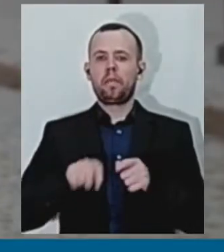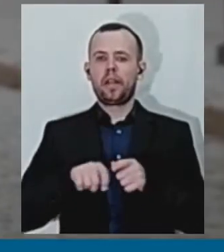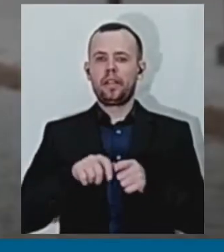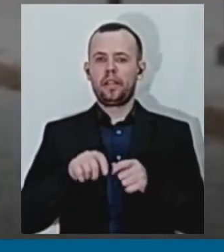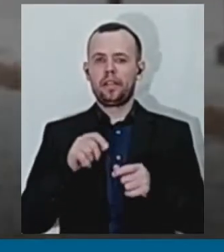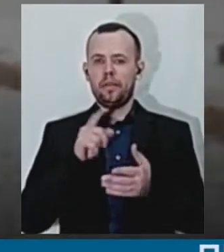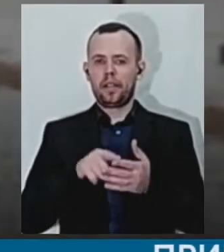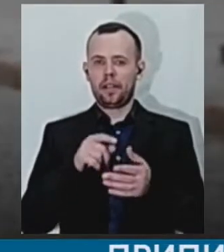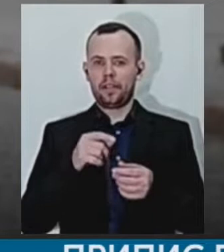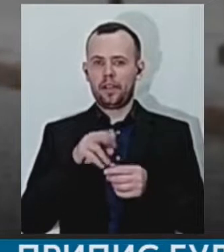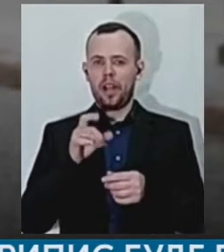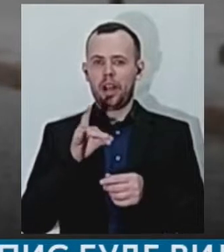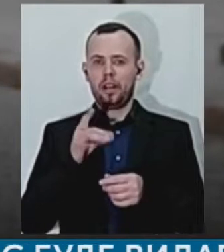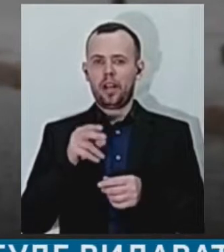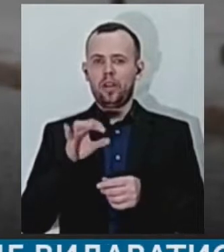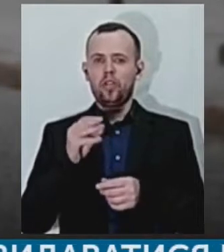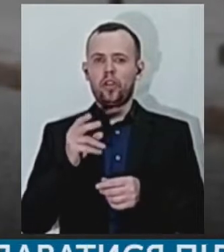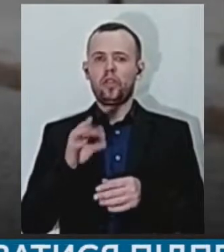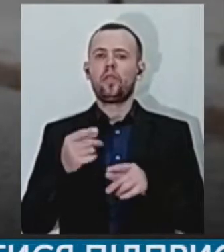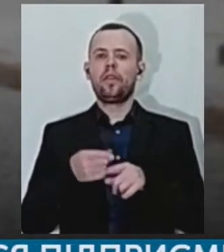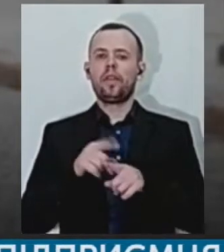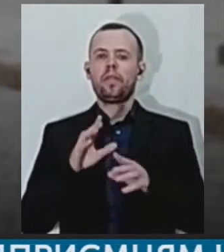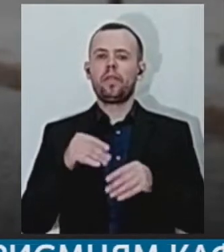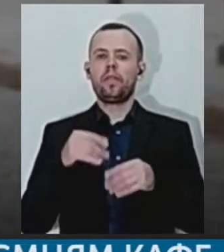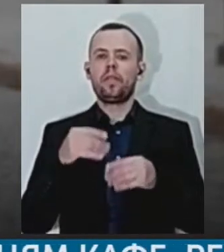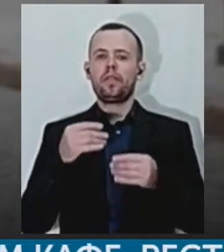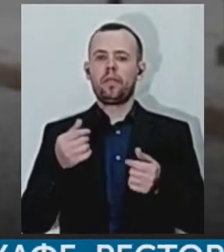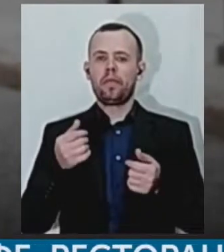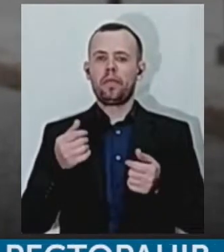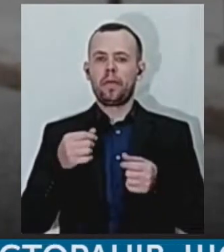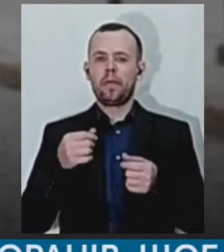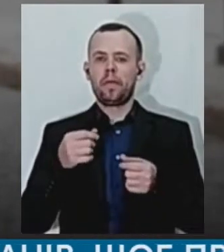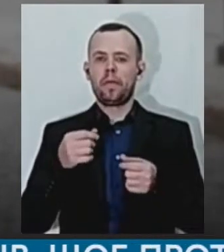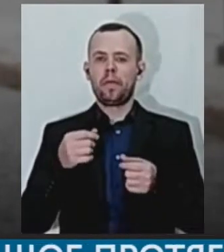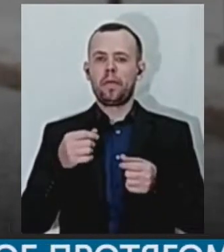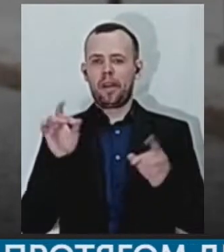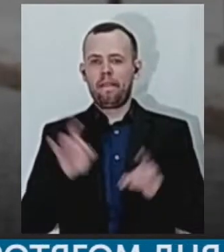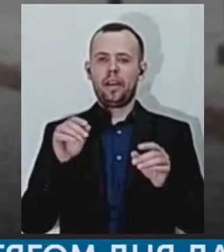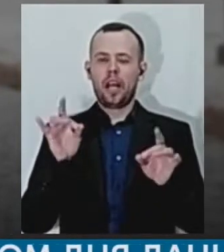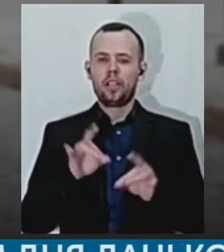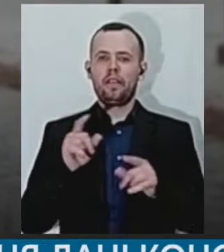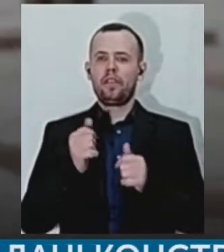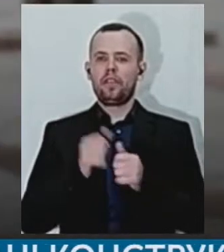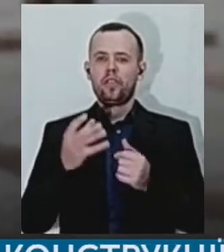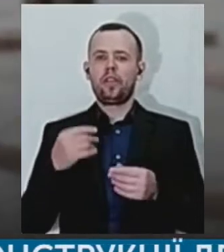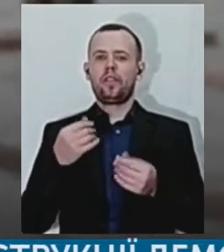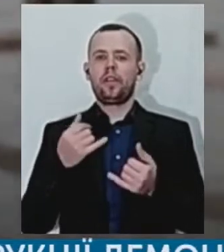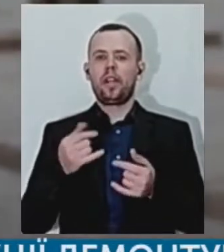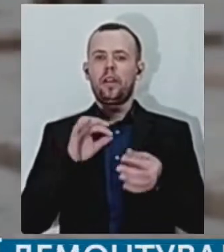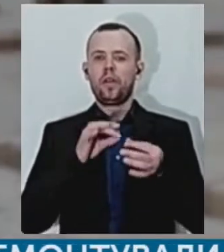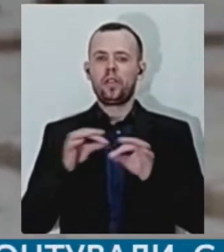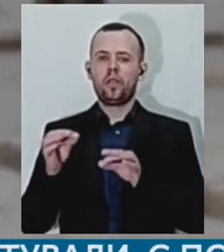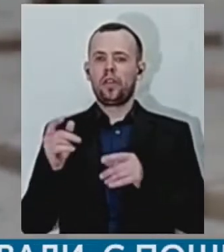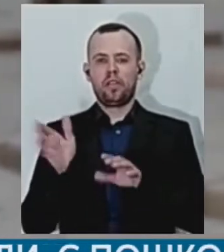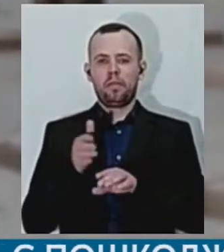Дорошенко. Предписание будет выдаваться предпринимателям кафе, ресторанов, чтобы в течение дня данные конструкции демонтировали. Есть